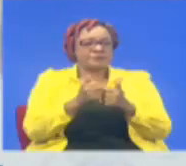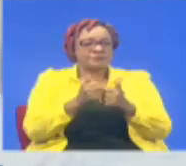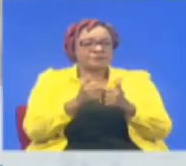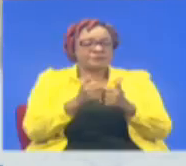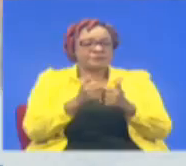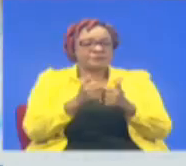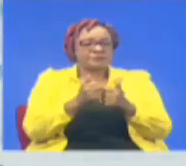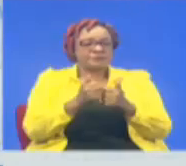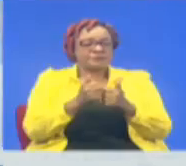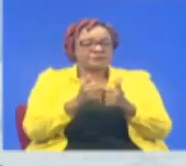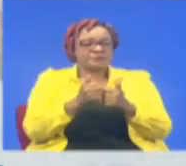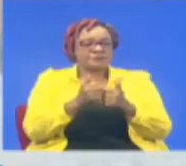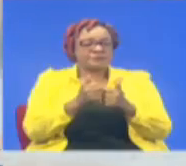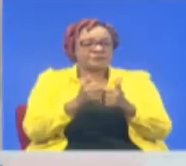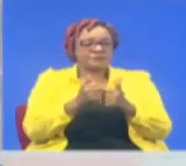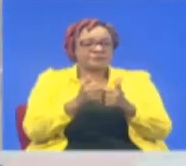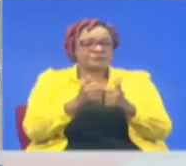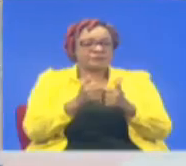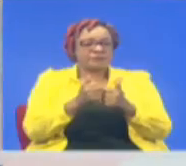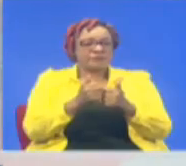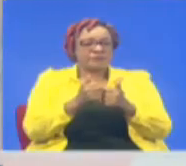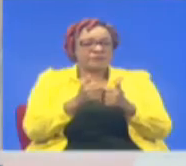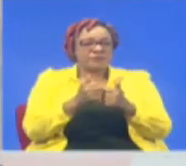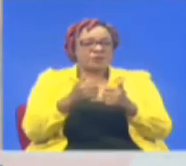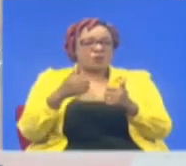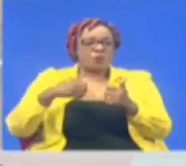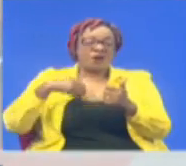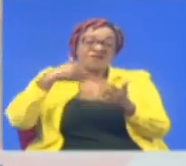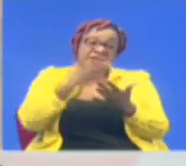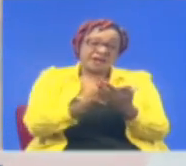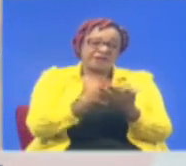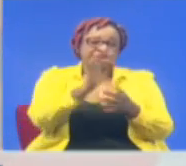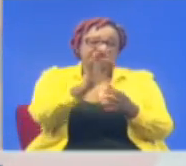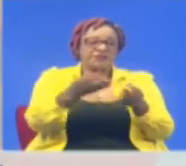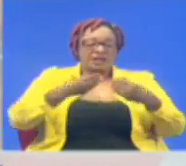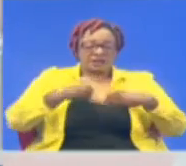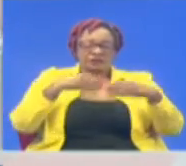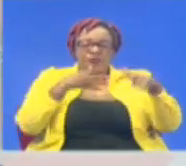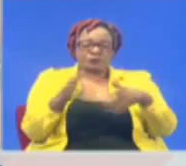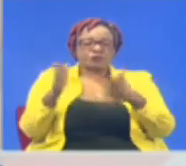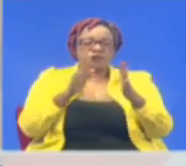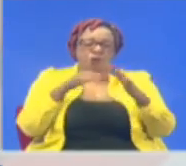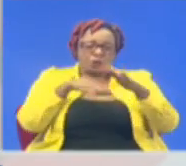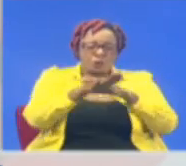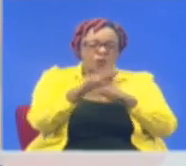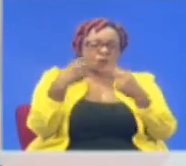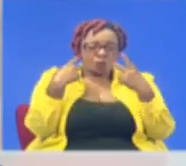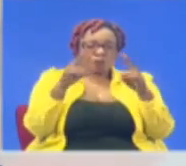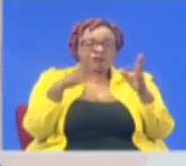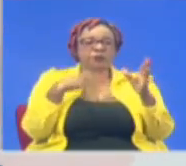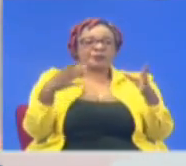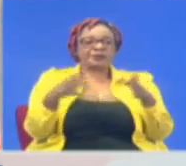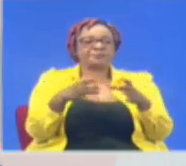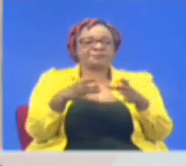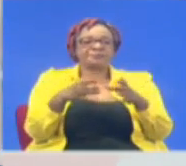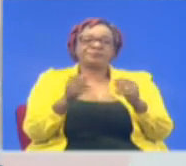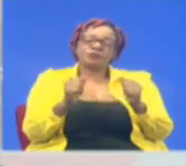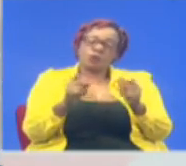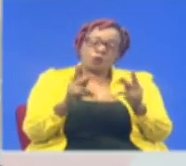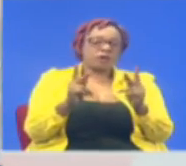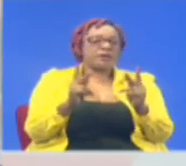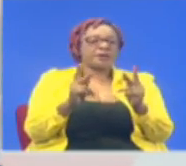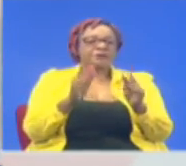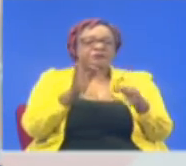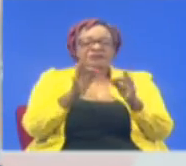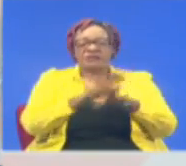Hatuwezi pingana na serikali. Tumefika hapa, kama tutapewa opportunity ya kuingia coach timu yetu ikicheza, tutakubali.